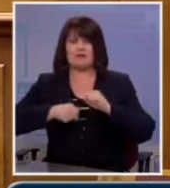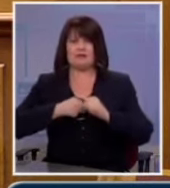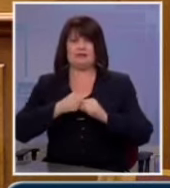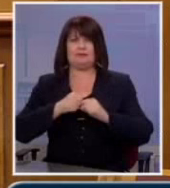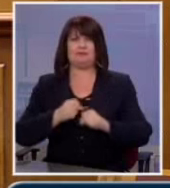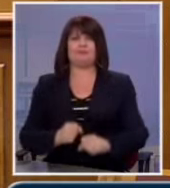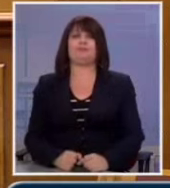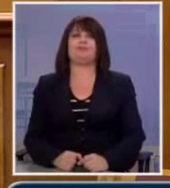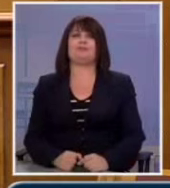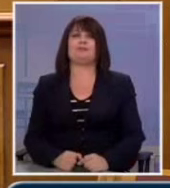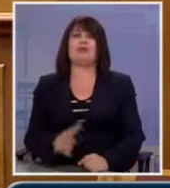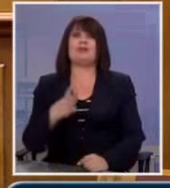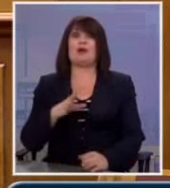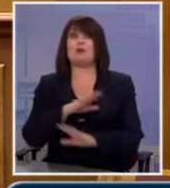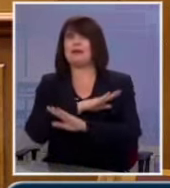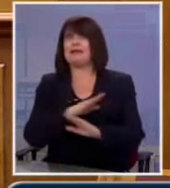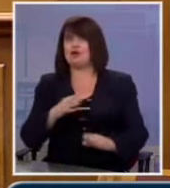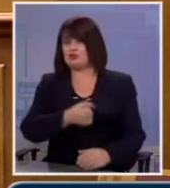Για τον τερματισμό της λιτότητας